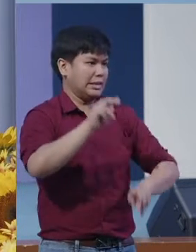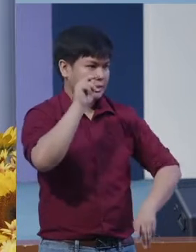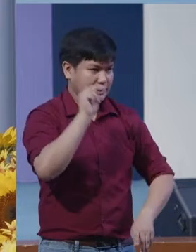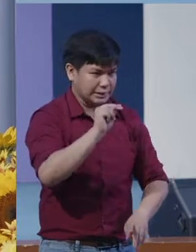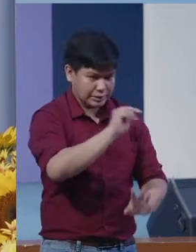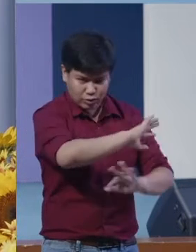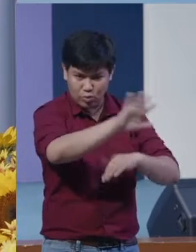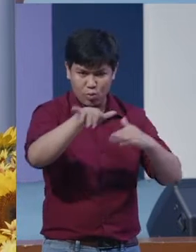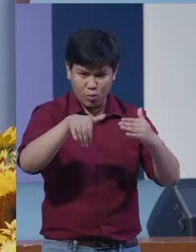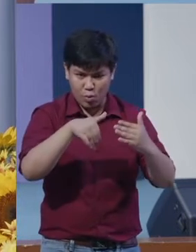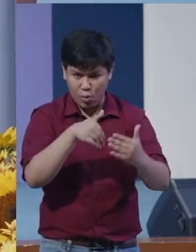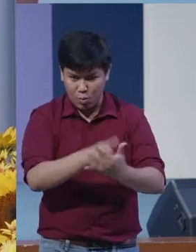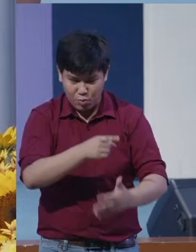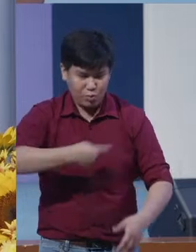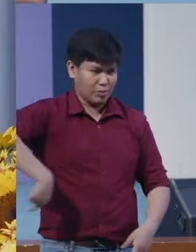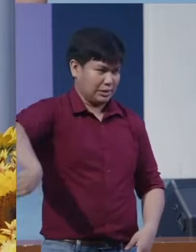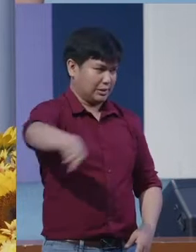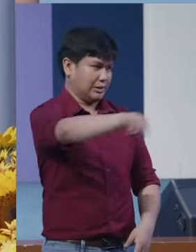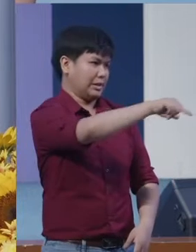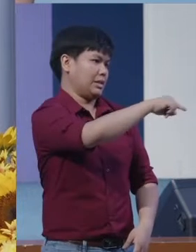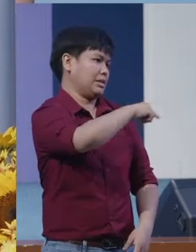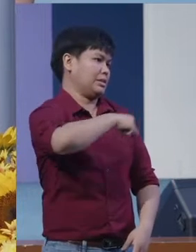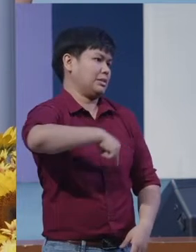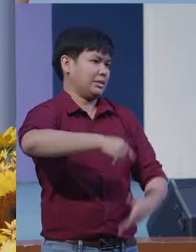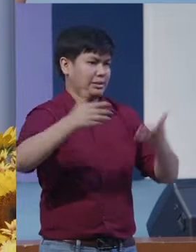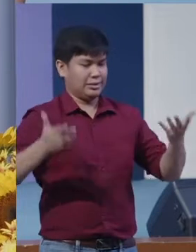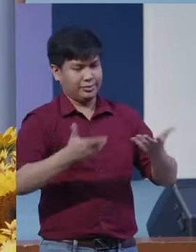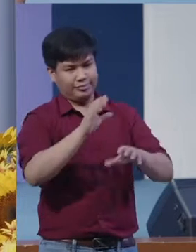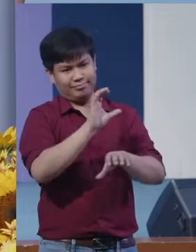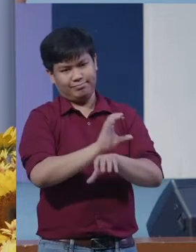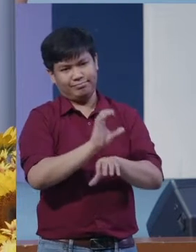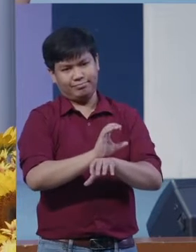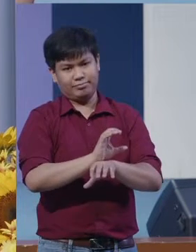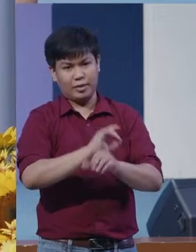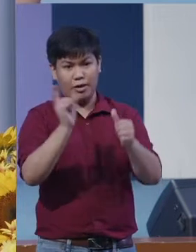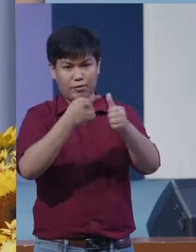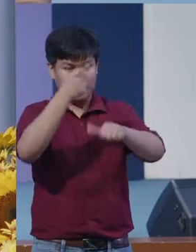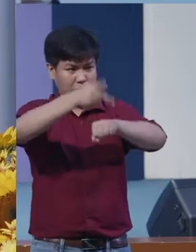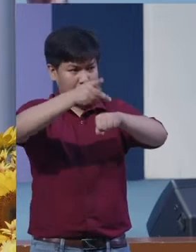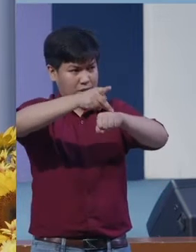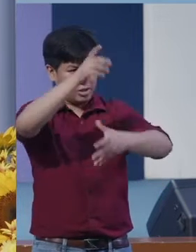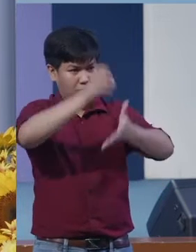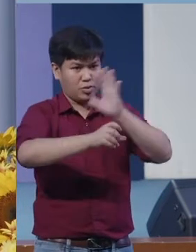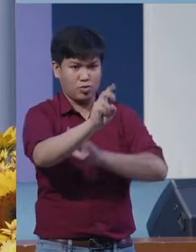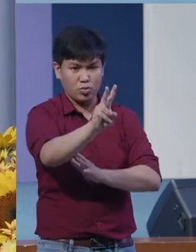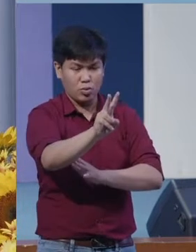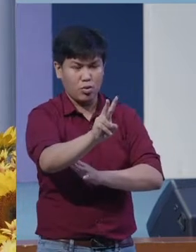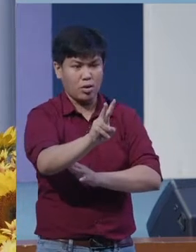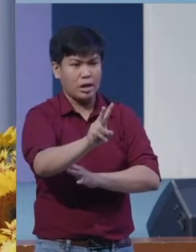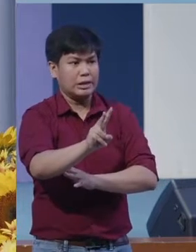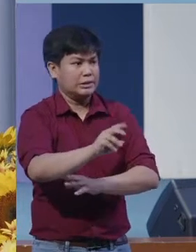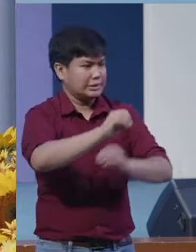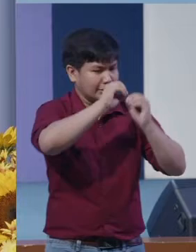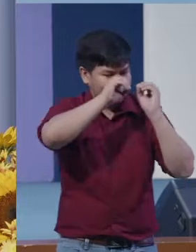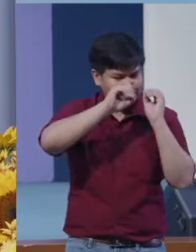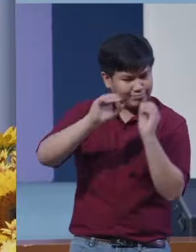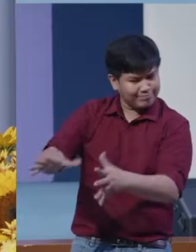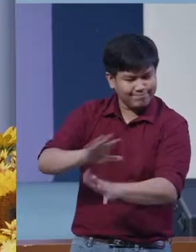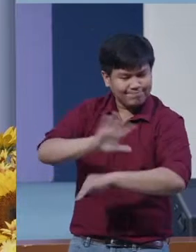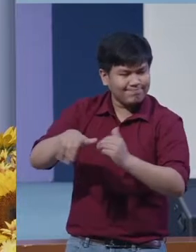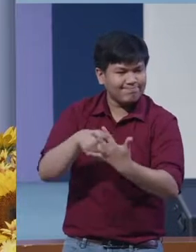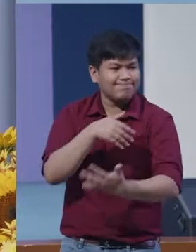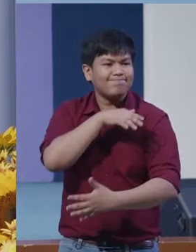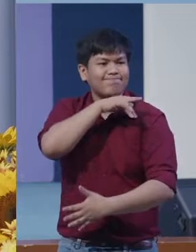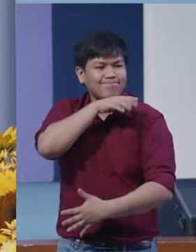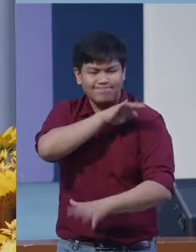ang bawat membro ng isang church. 1 Peter 2:1. So put away all malice and all deceit